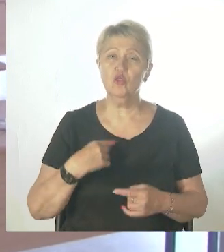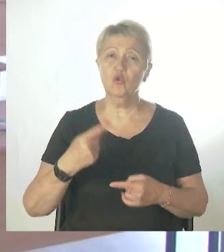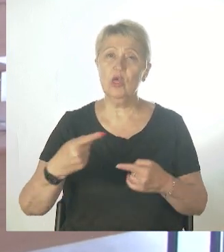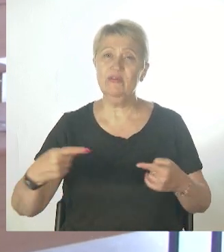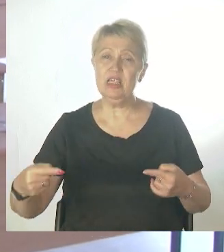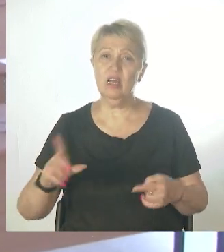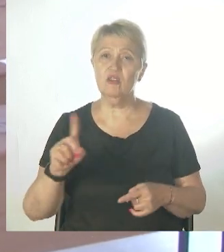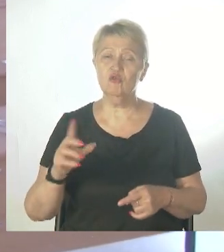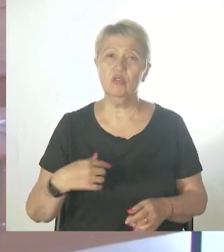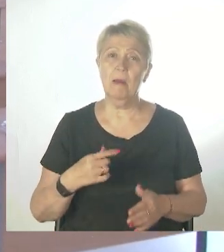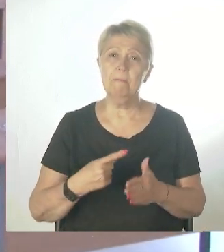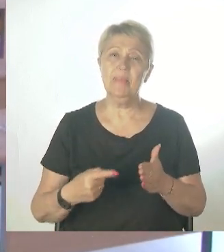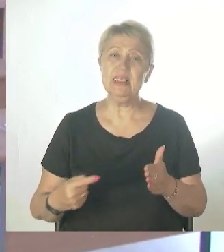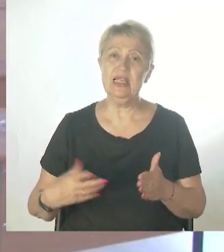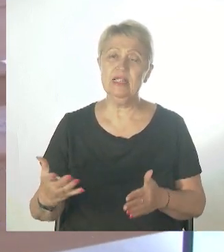но